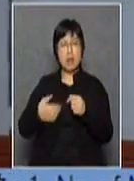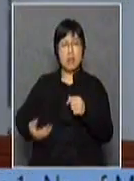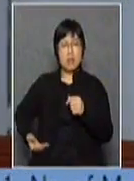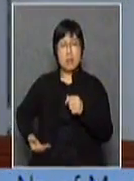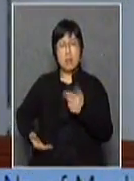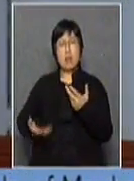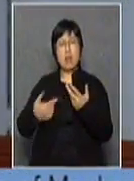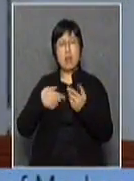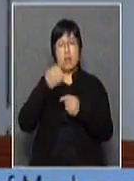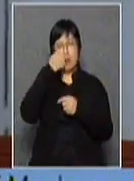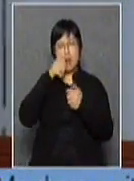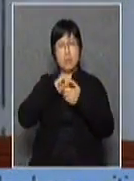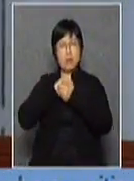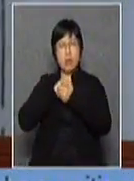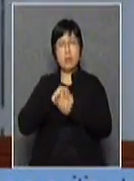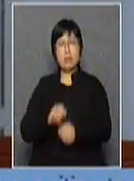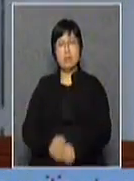樣樣。